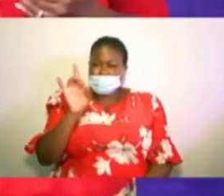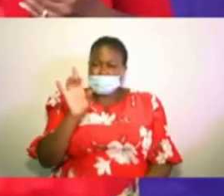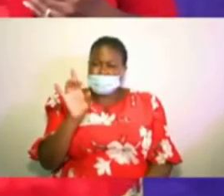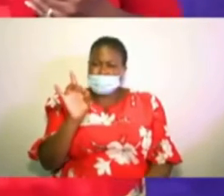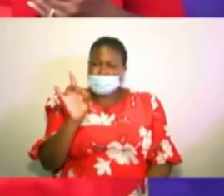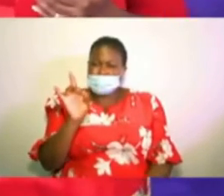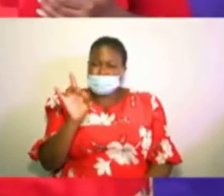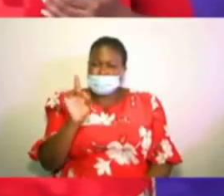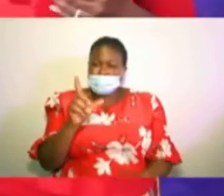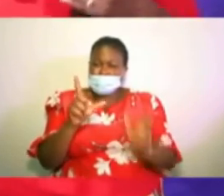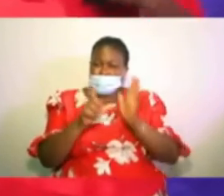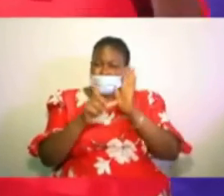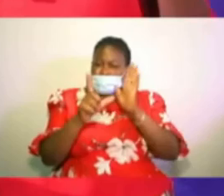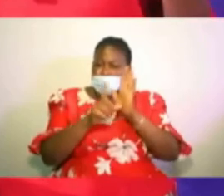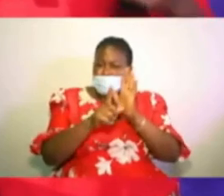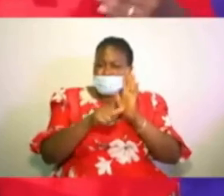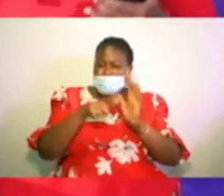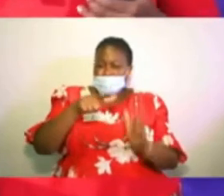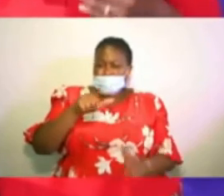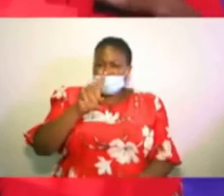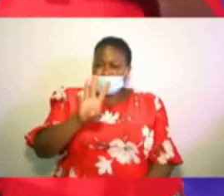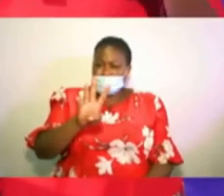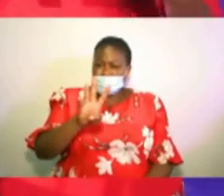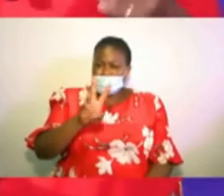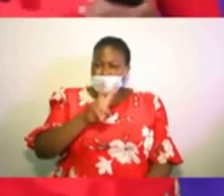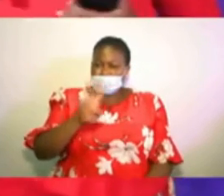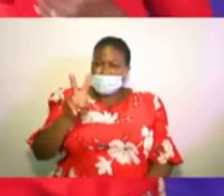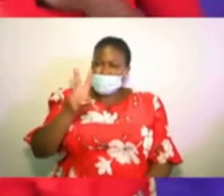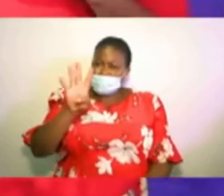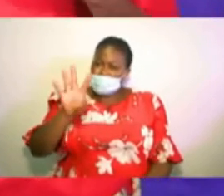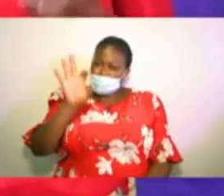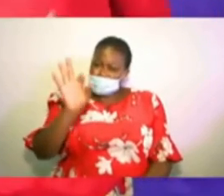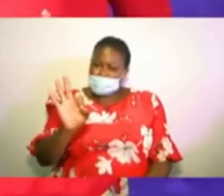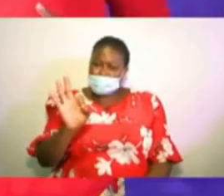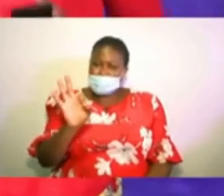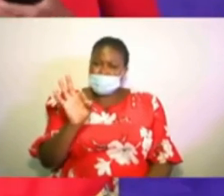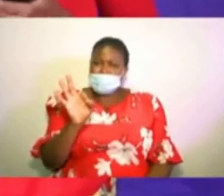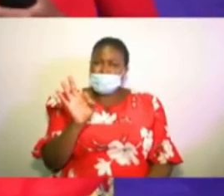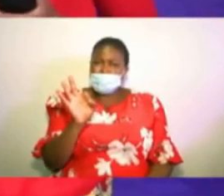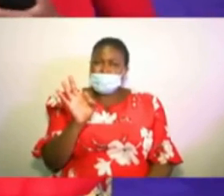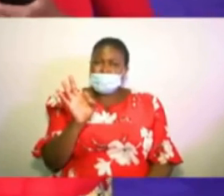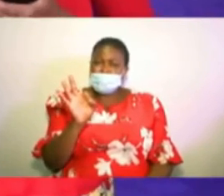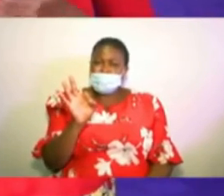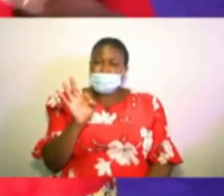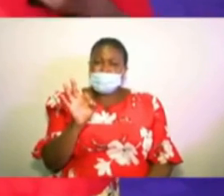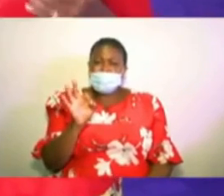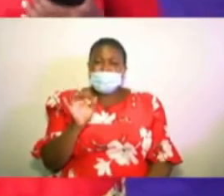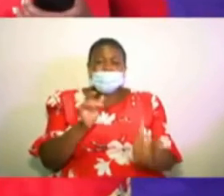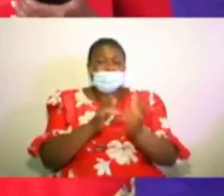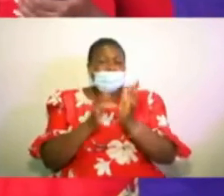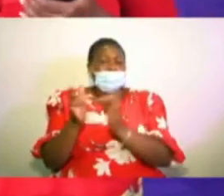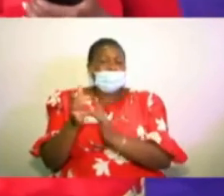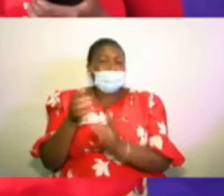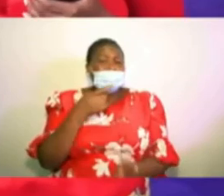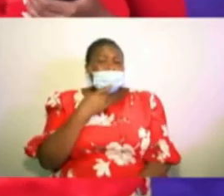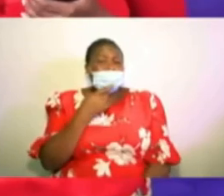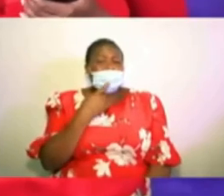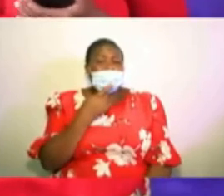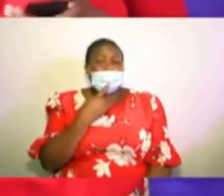Luke 24:49. Et dans Luc chapitre 24, le verset 49. He said, il dit,